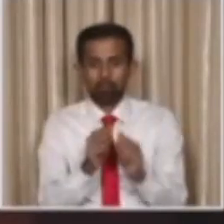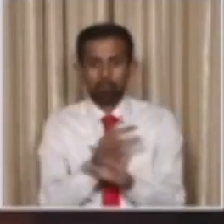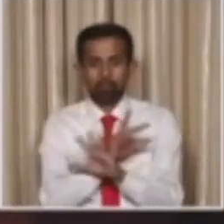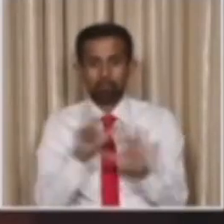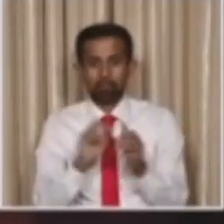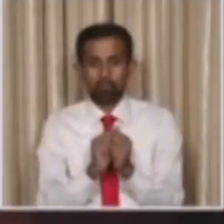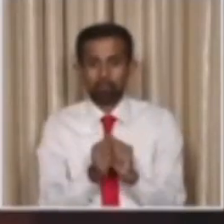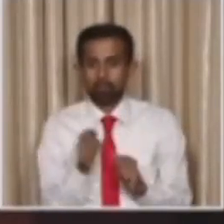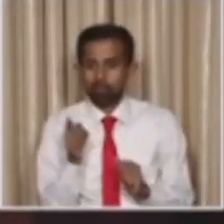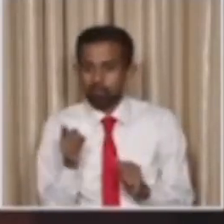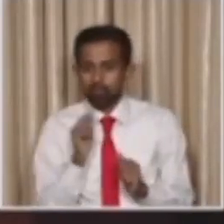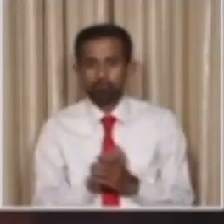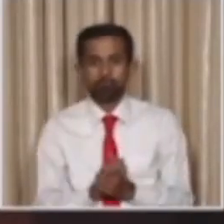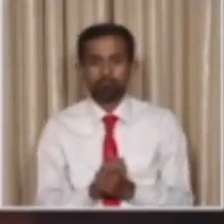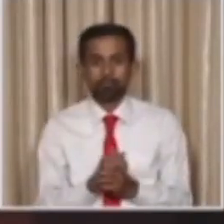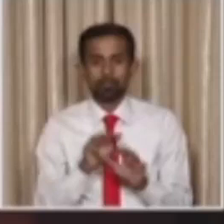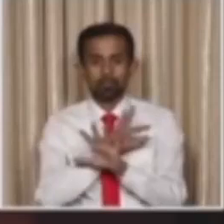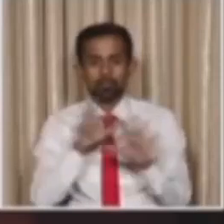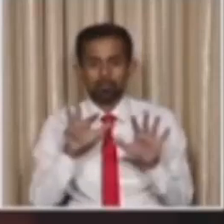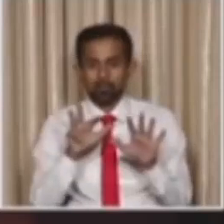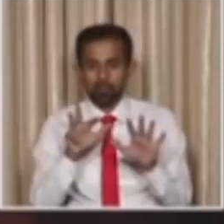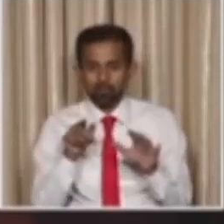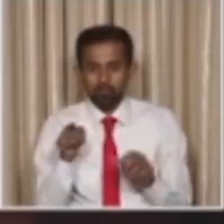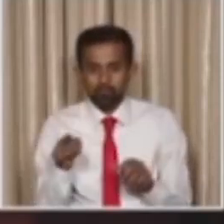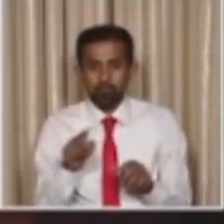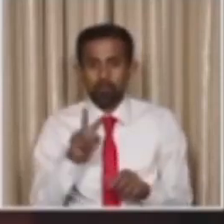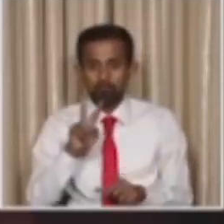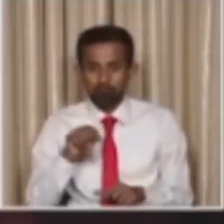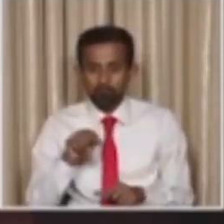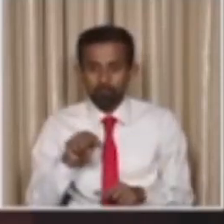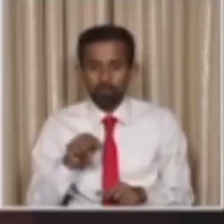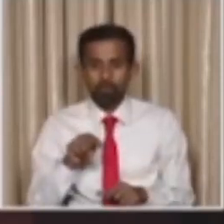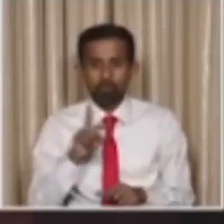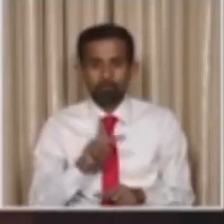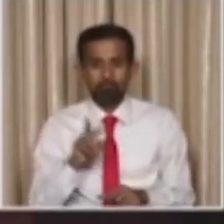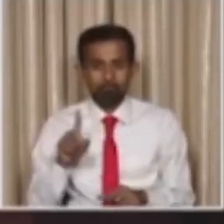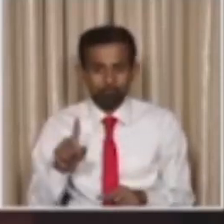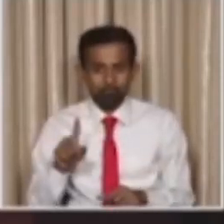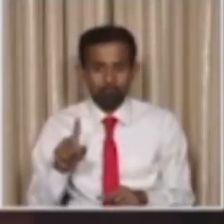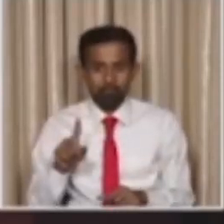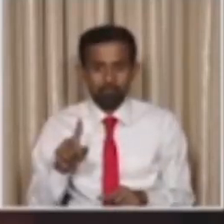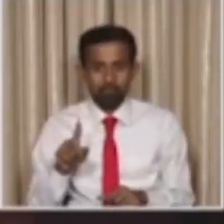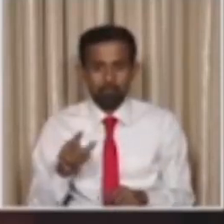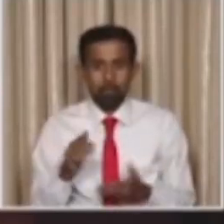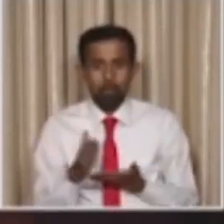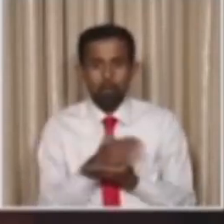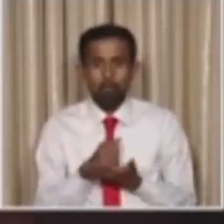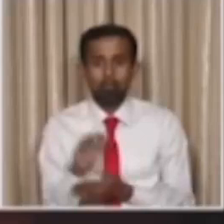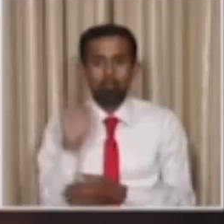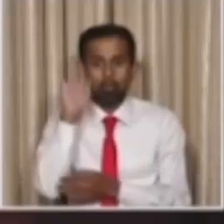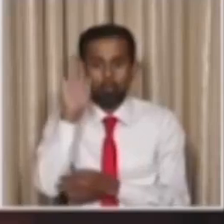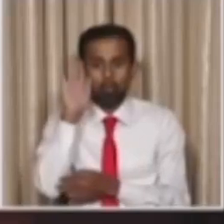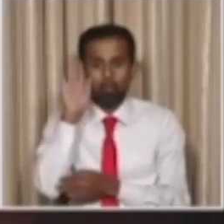වෙනි සංශෝධනයටයි 19ටයි 20ටයි 21ටයි ඔක්කොටම